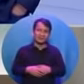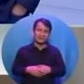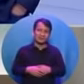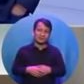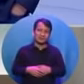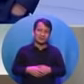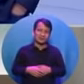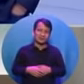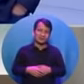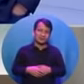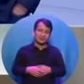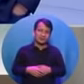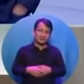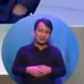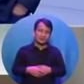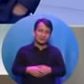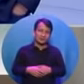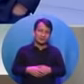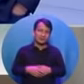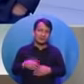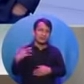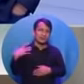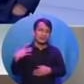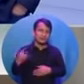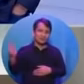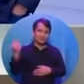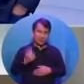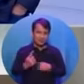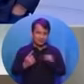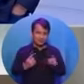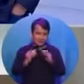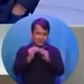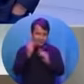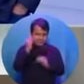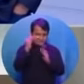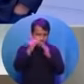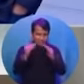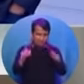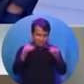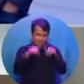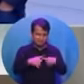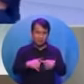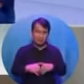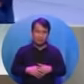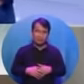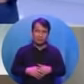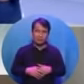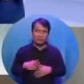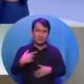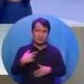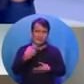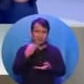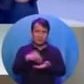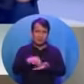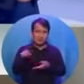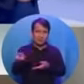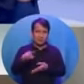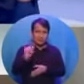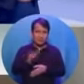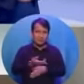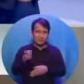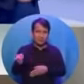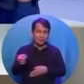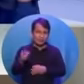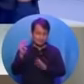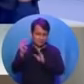Sir. Oh. Hintayin ko na lang po sa kanilang bahay. Ma'am, meron kang mensahe sa kanyang anak kasi yung anak niya